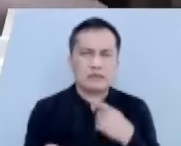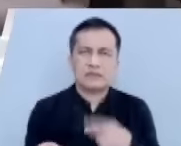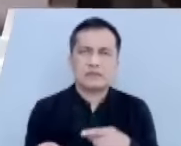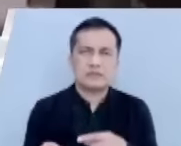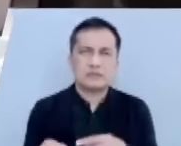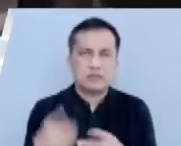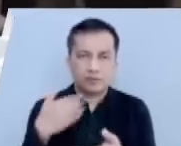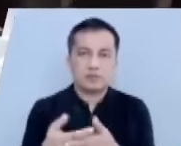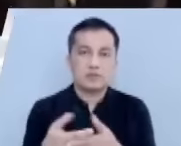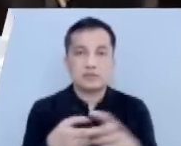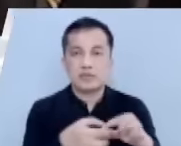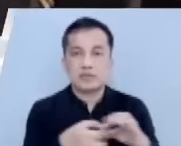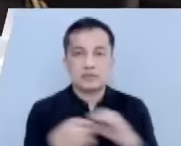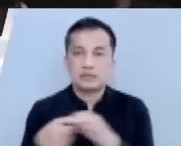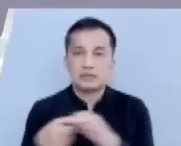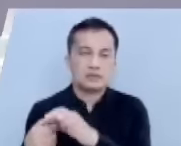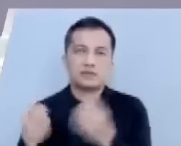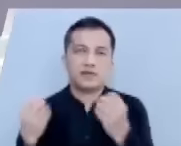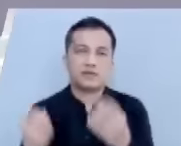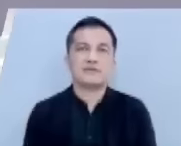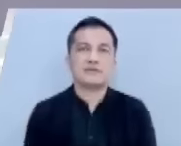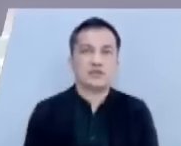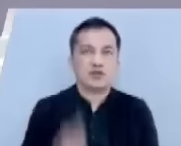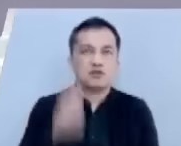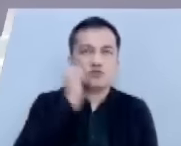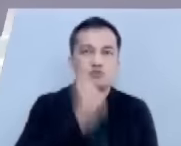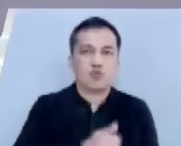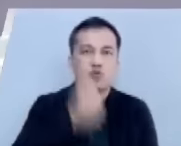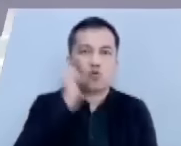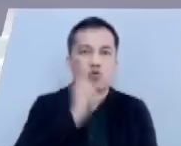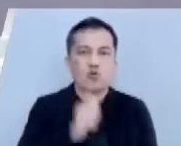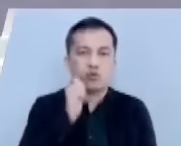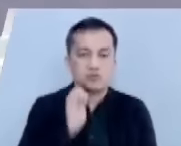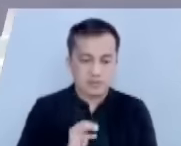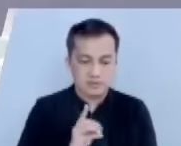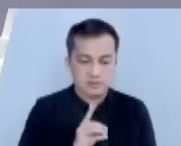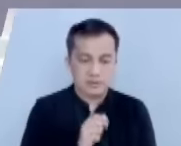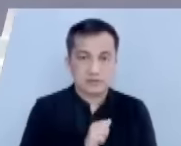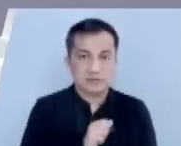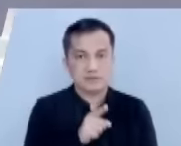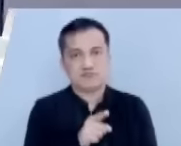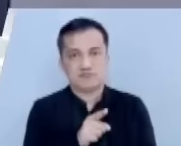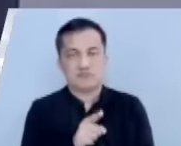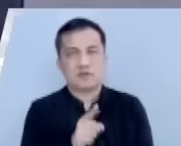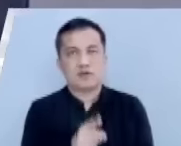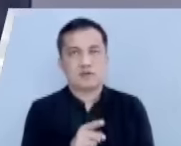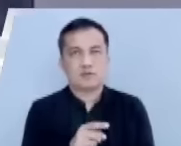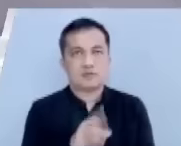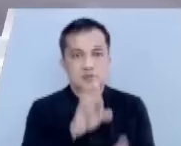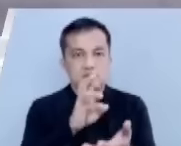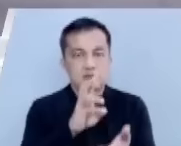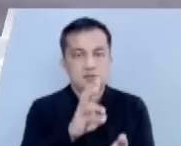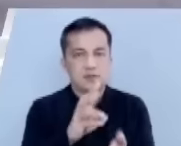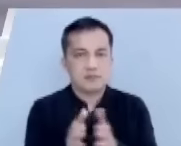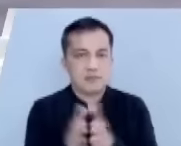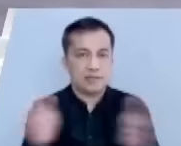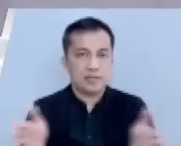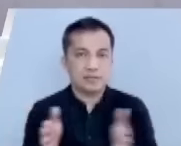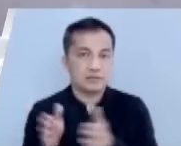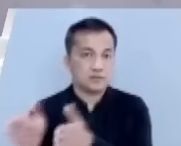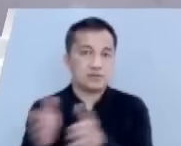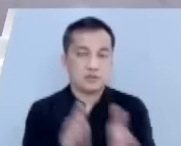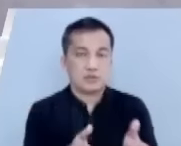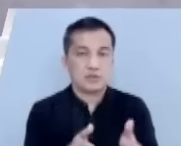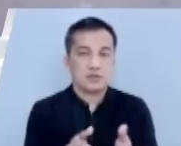nahatak. Inaaraw-araw na raw talaga na matauhan ng MMDA ang ilang mga pangunahing kalsada maging ang mga